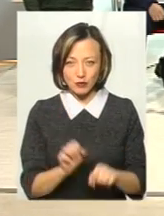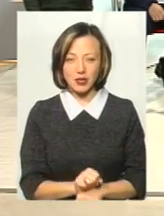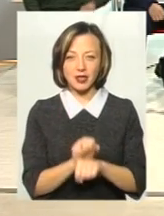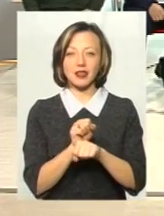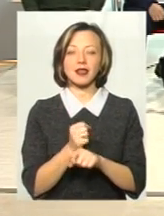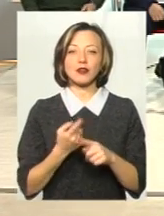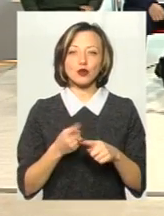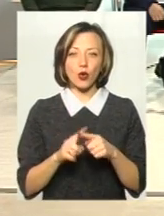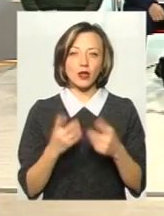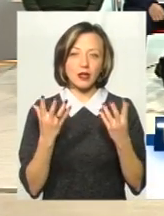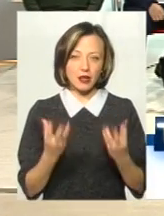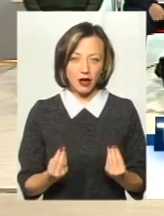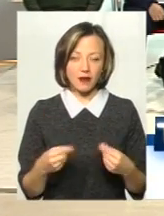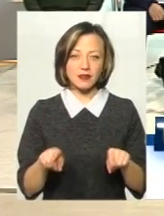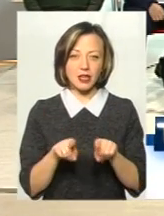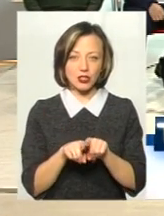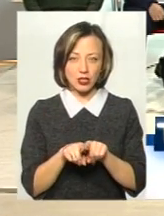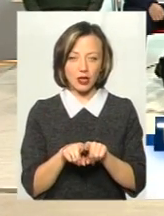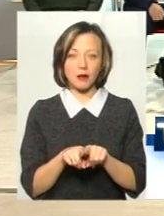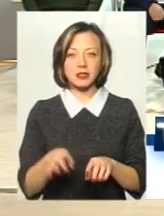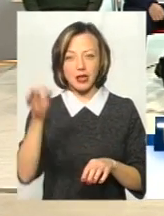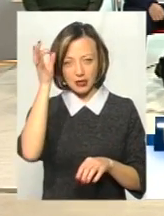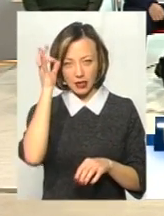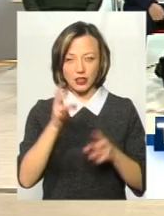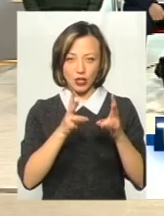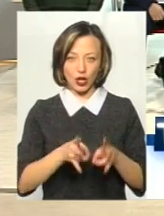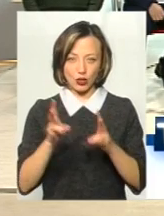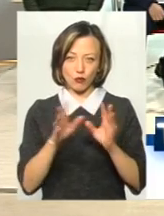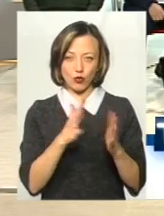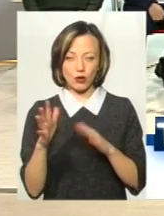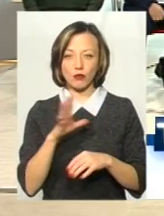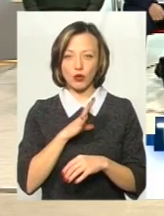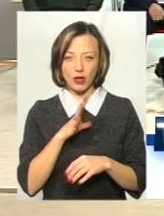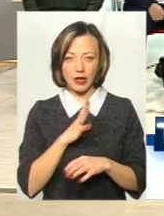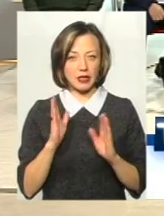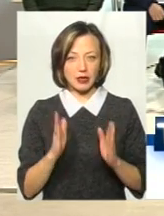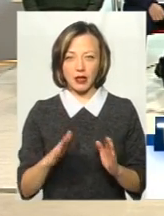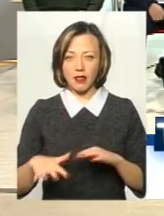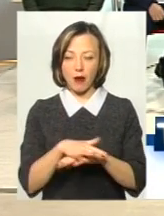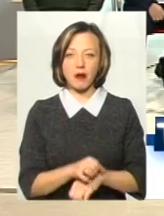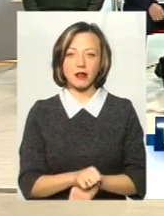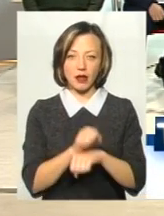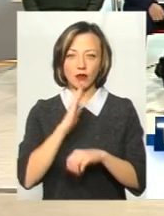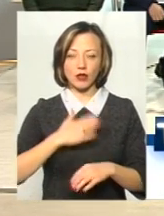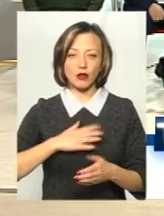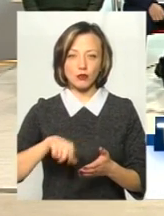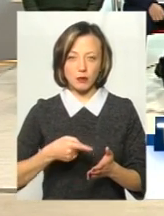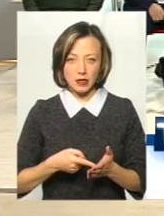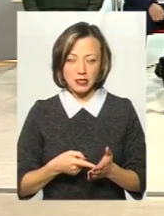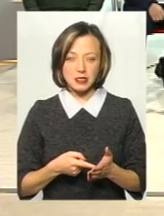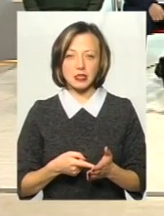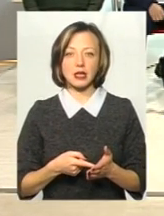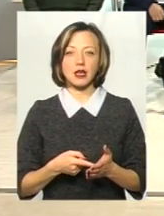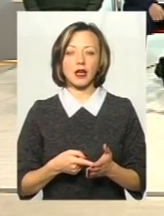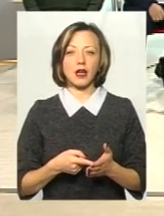не будуть поважати. Щоб цього дня все ж таки ми згадали і трагічні події, які були. Вони були не тільки на Майдані, а й в нашому місті.